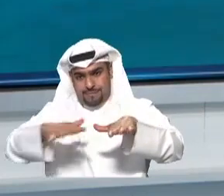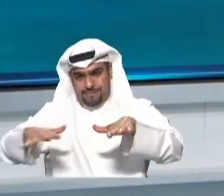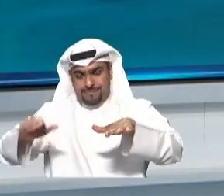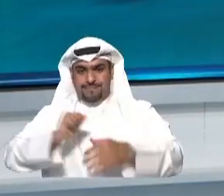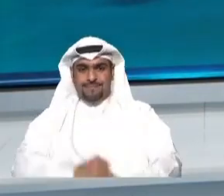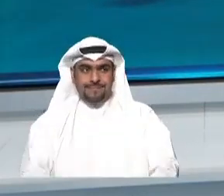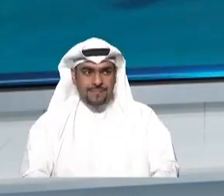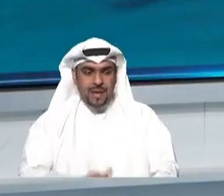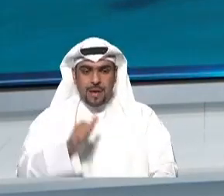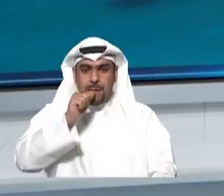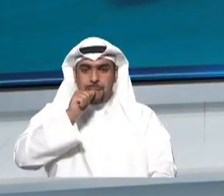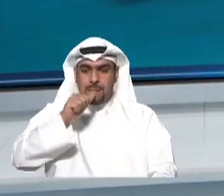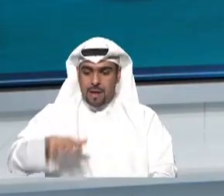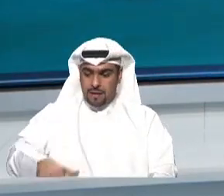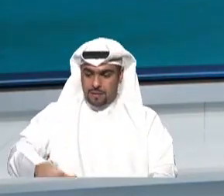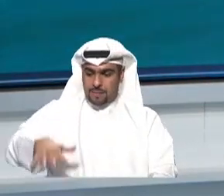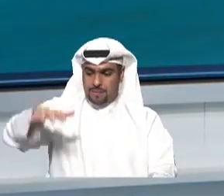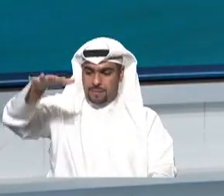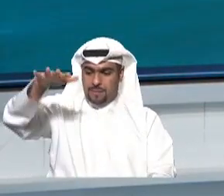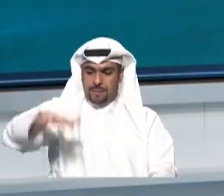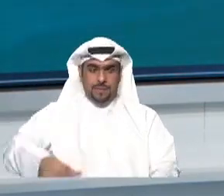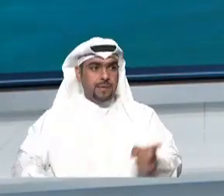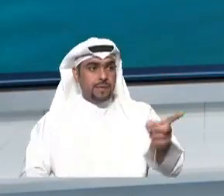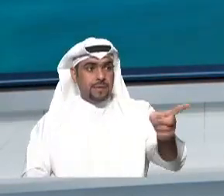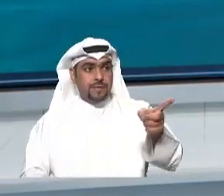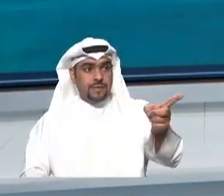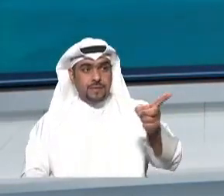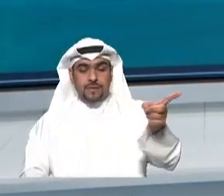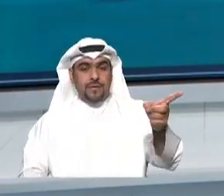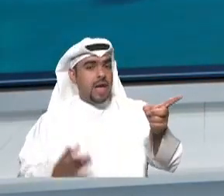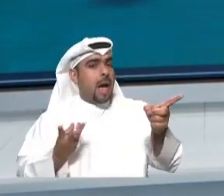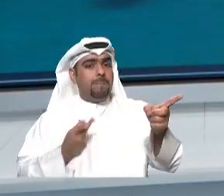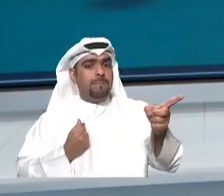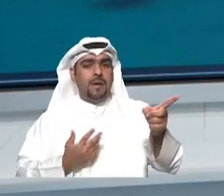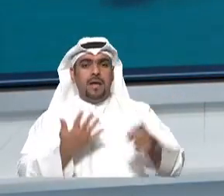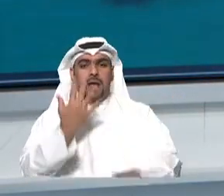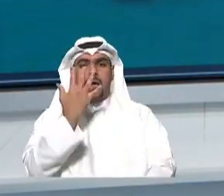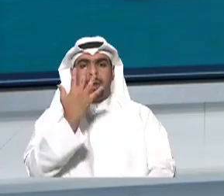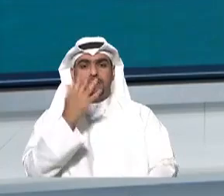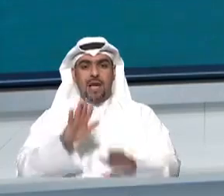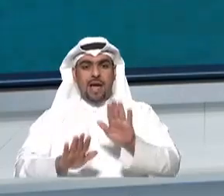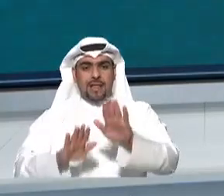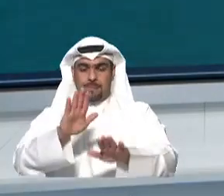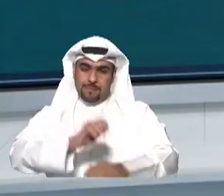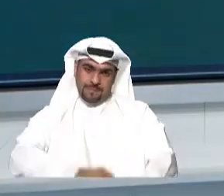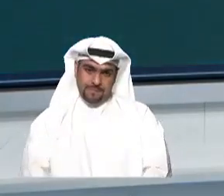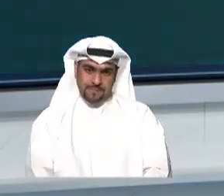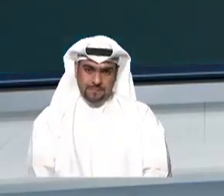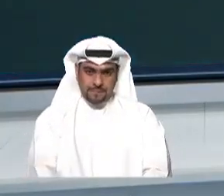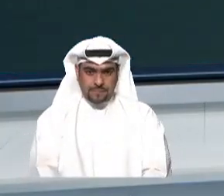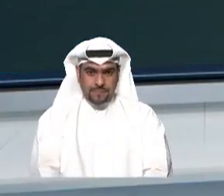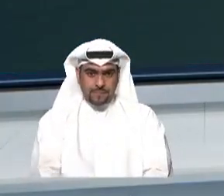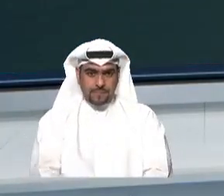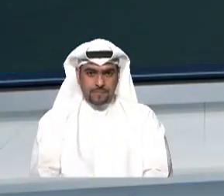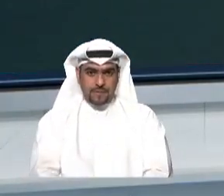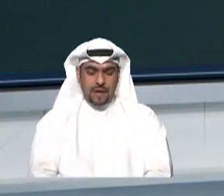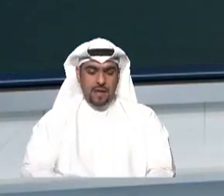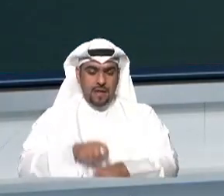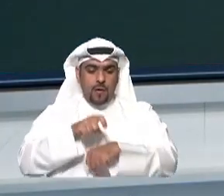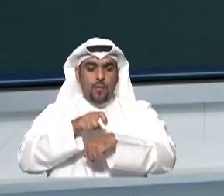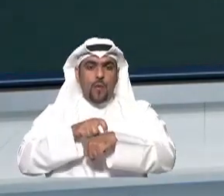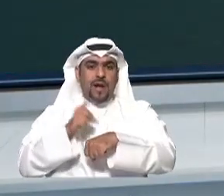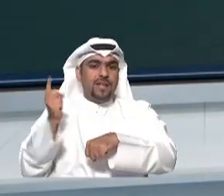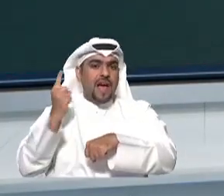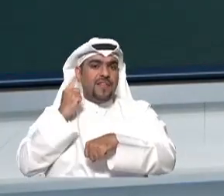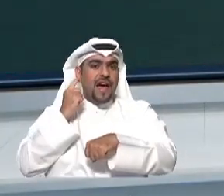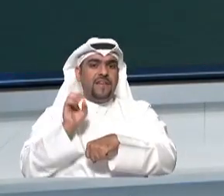والجزر الأول الساعة 5:08 دقائق صباحا، والجزر الثاني الساعة 5:07 دقائق مساء. المواقيت بإذن الله أذان